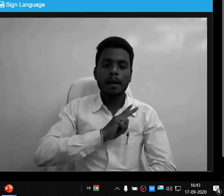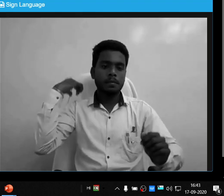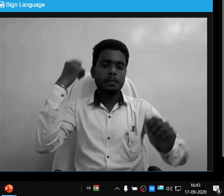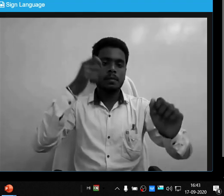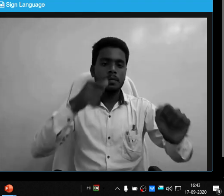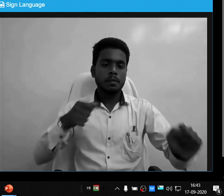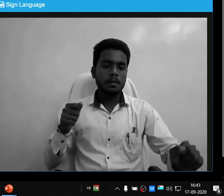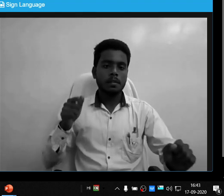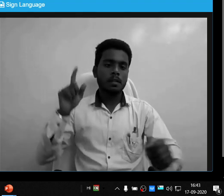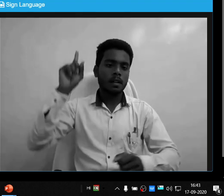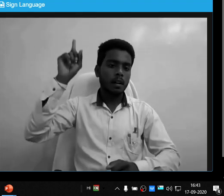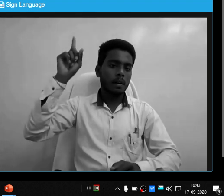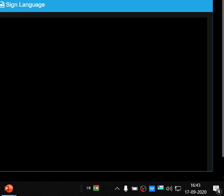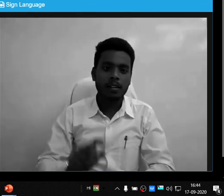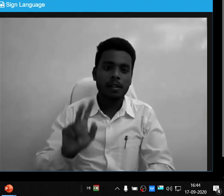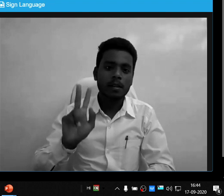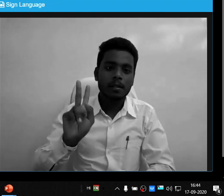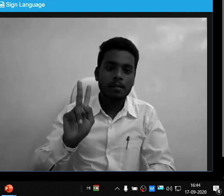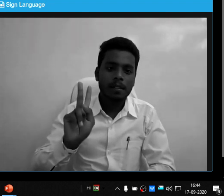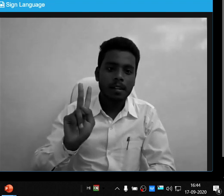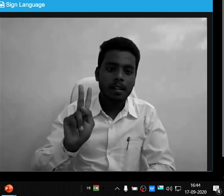मैं राम